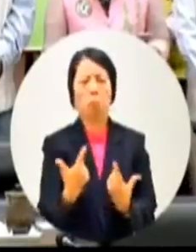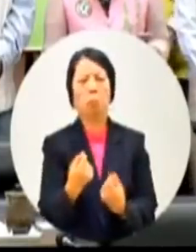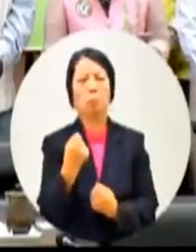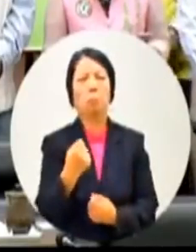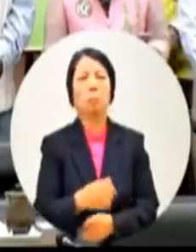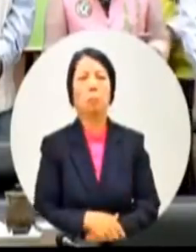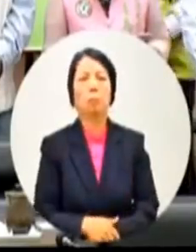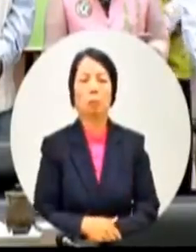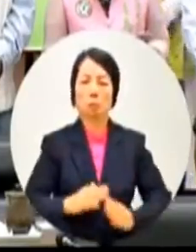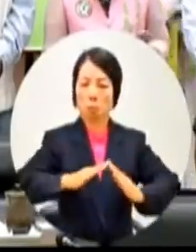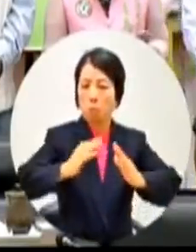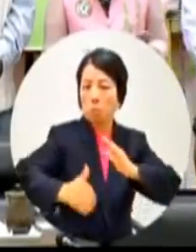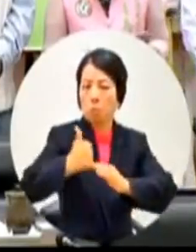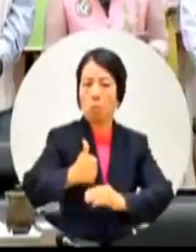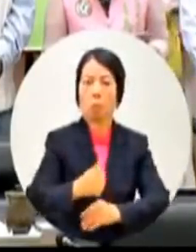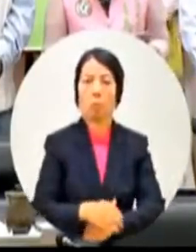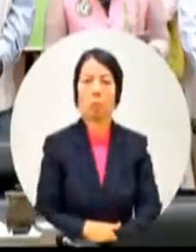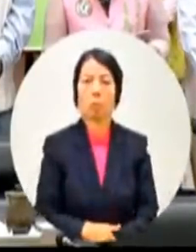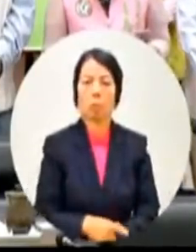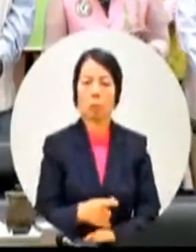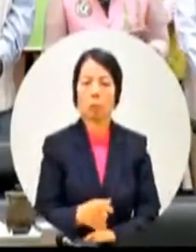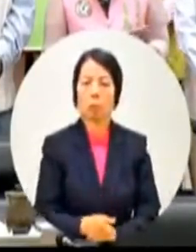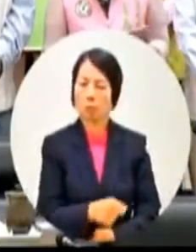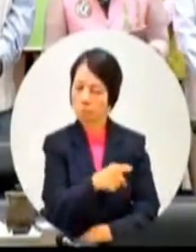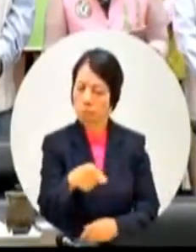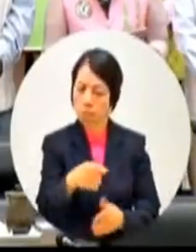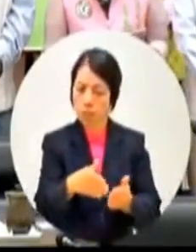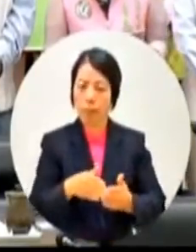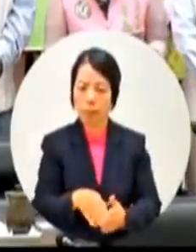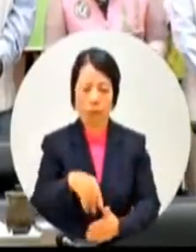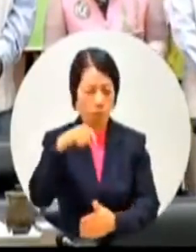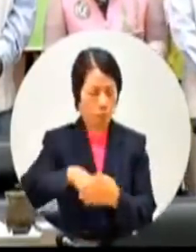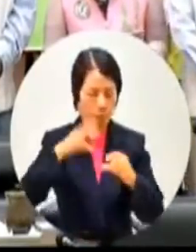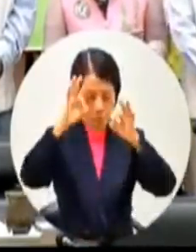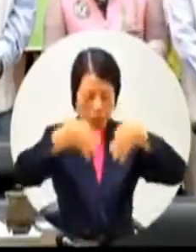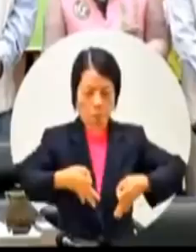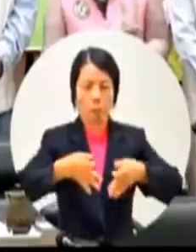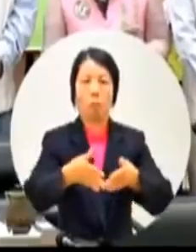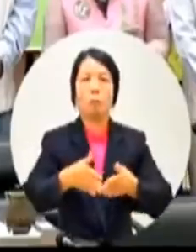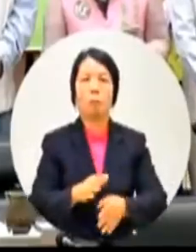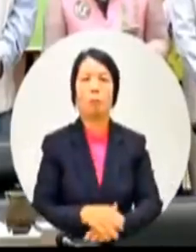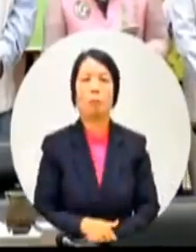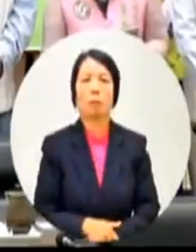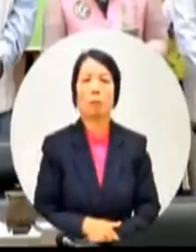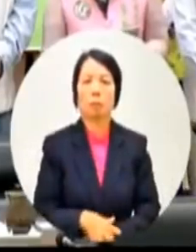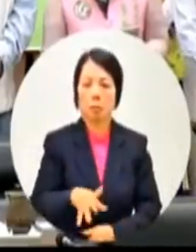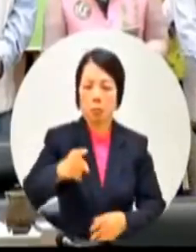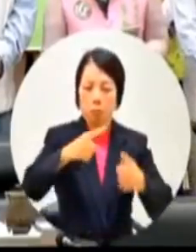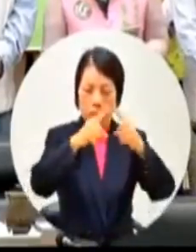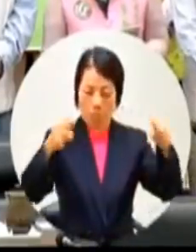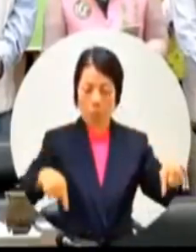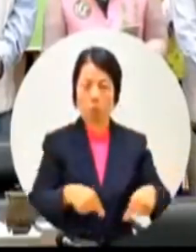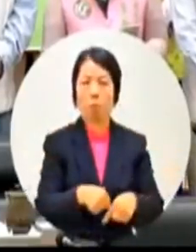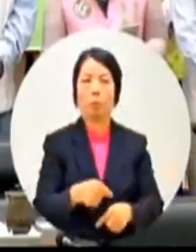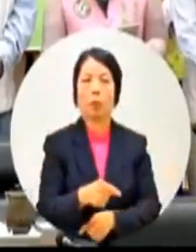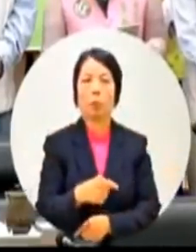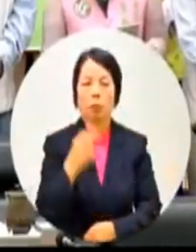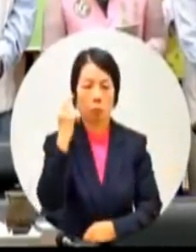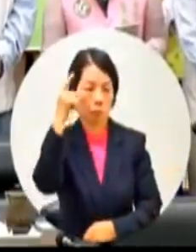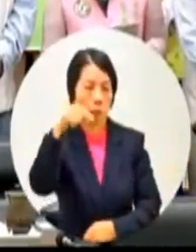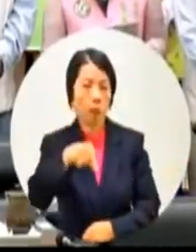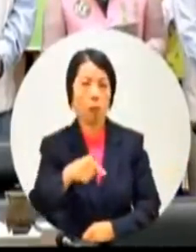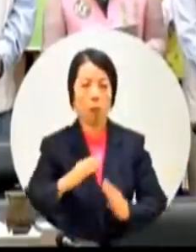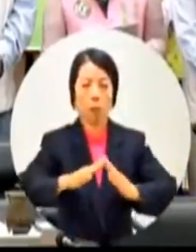深深来做一个检讨。因为第一张票啦，我感觉是市长，你第一张票你说经济